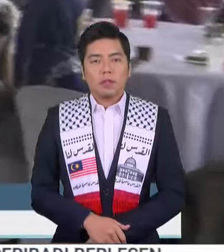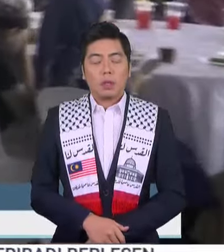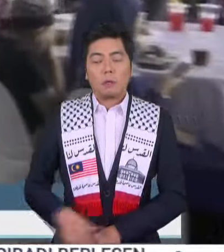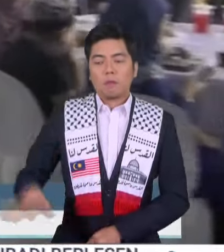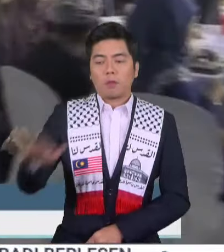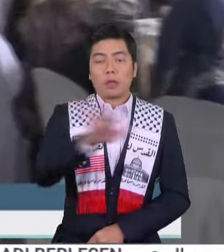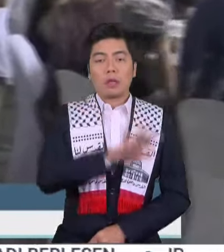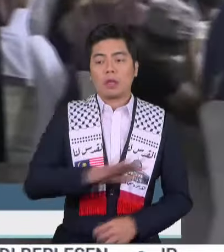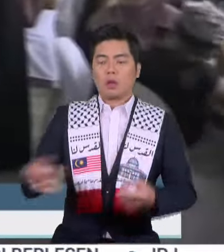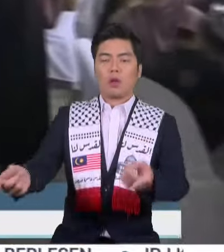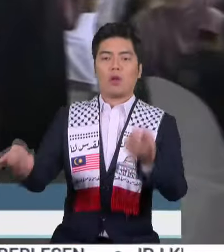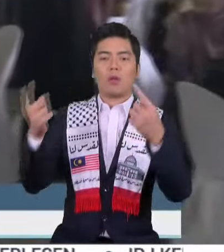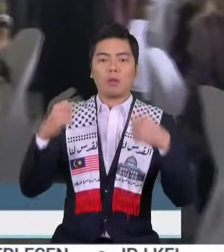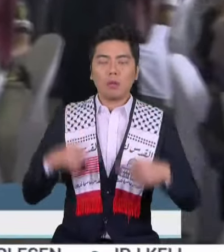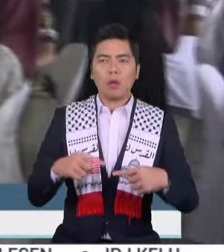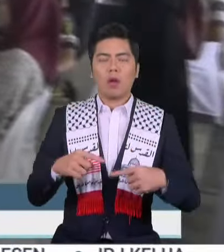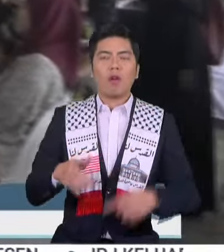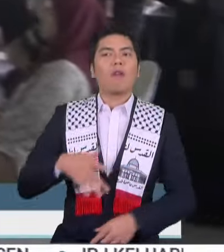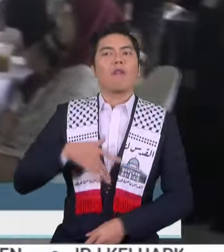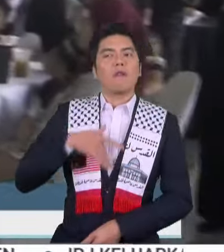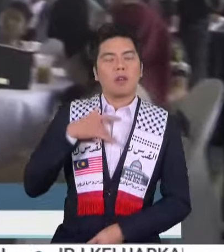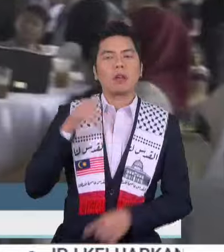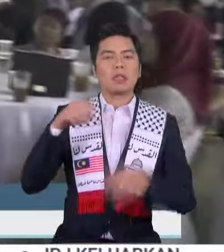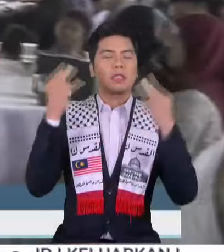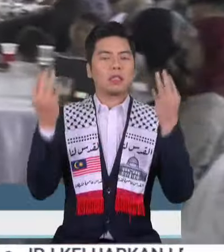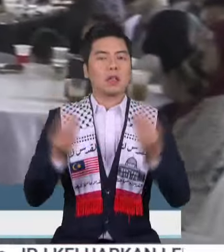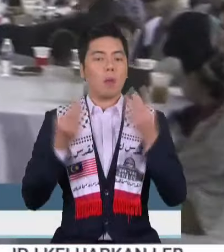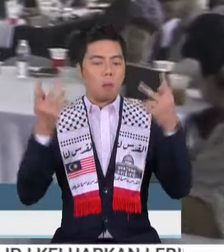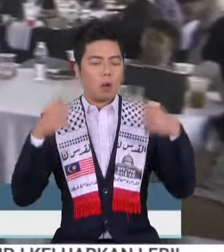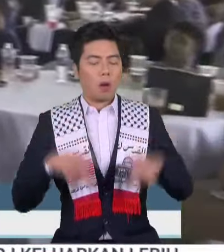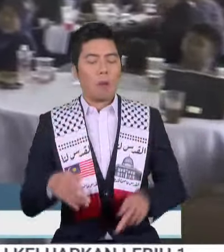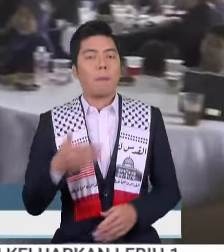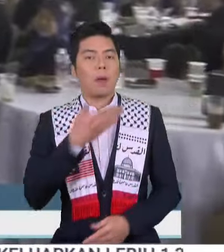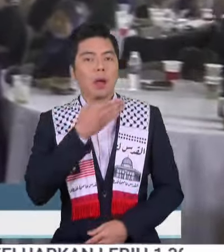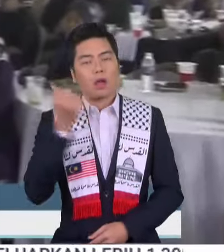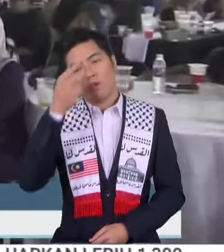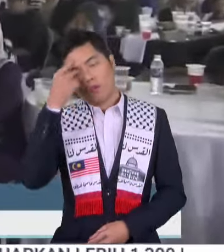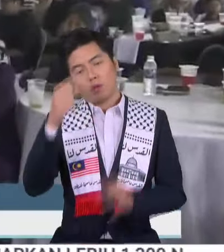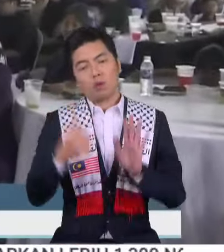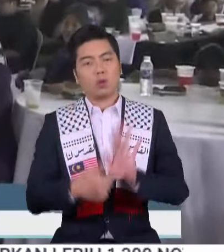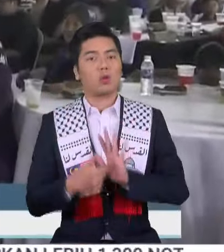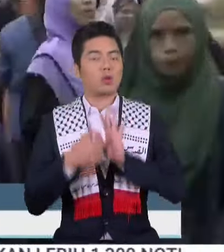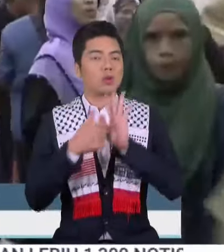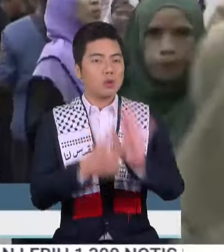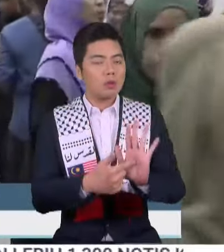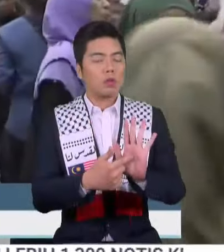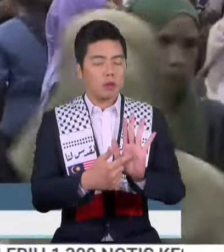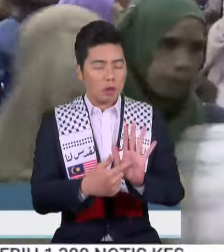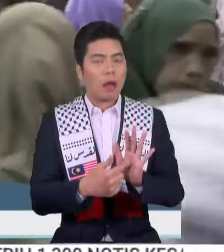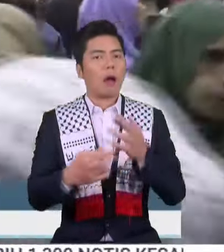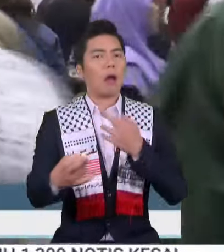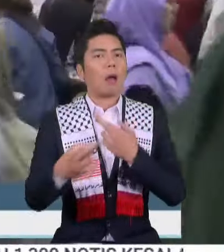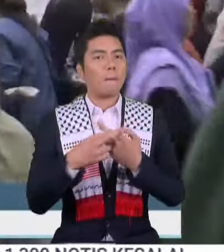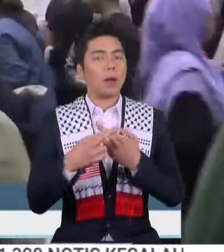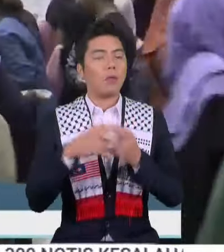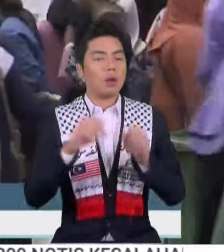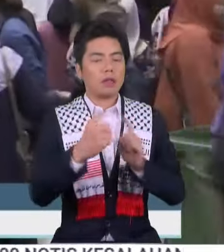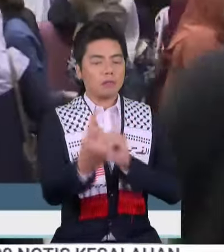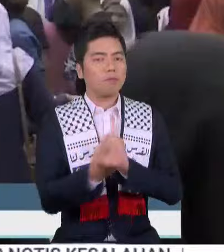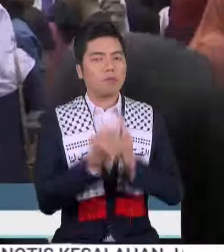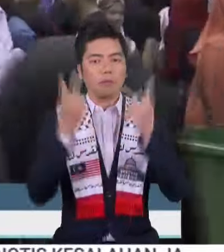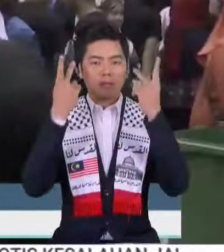Rata-rata yang ditemui menyifatkan majlis tersebut peluang terbaik bertemu dan beramah mesra dengan Perdana Menteri secara lebih